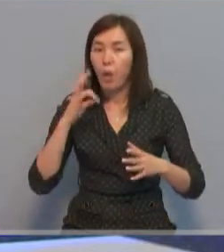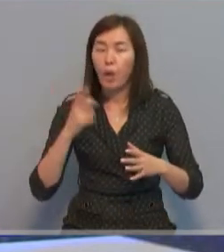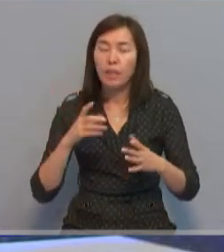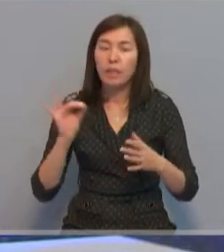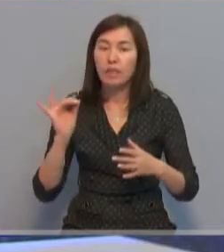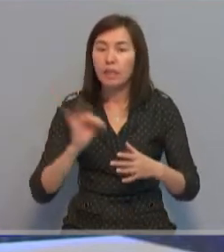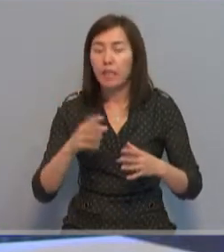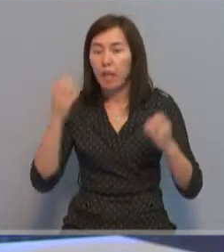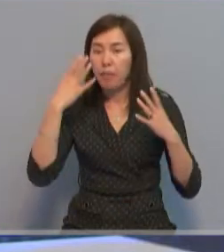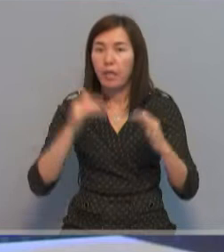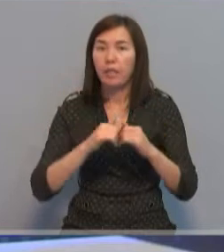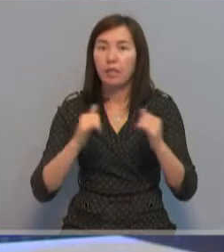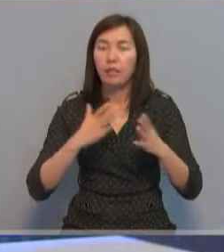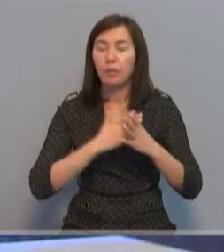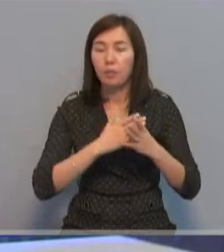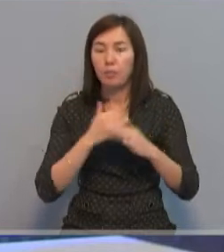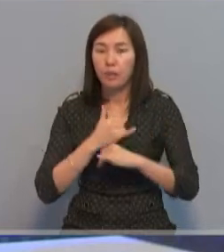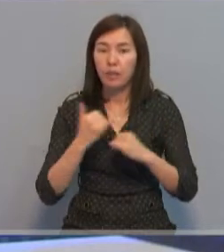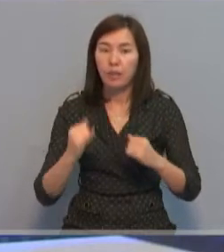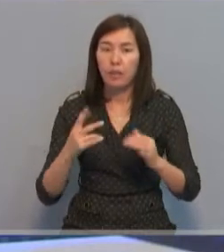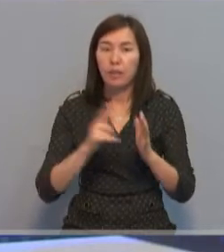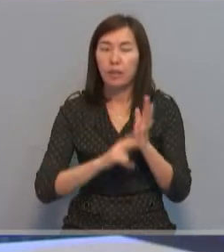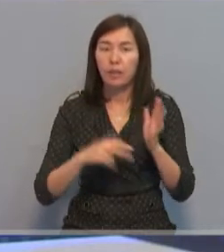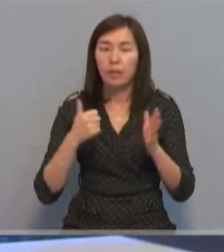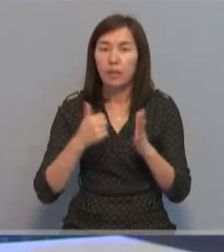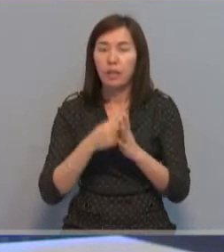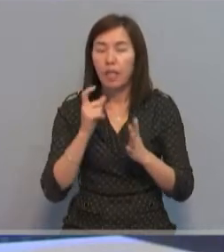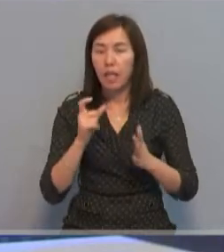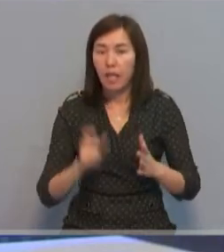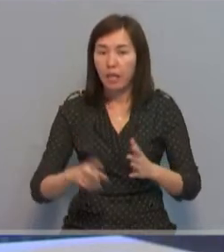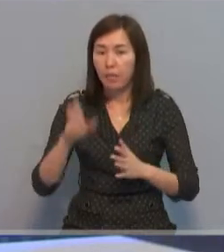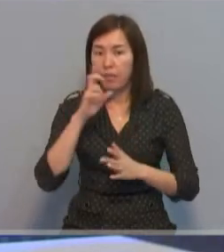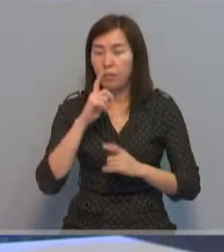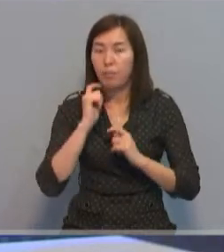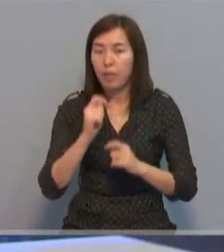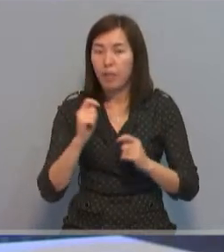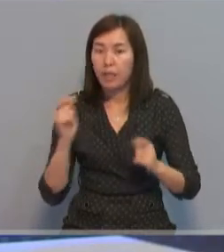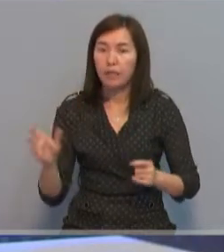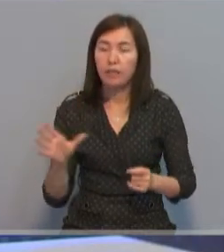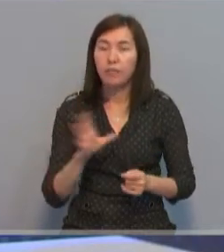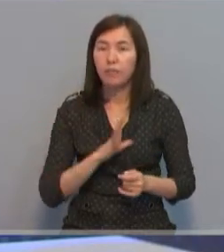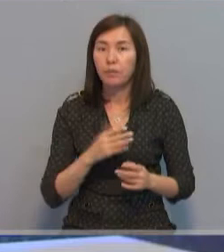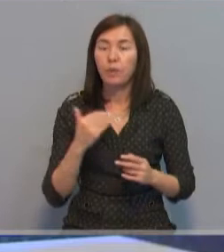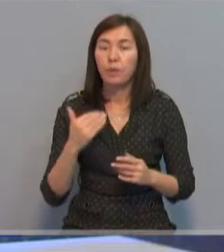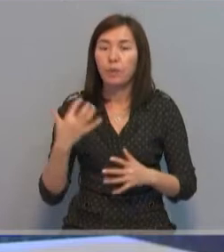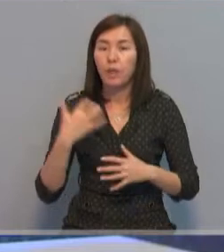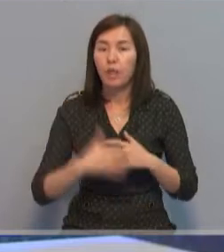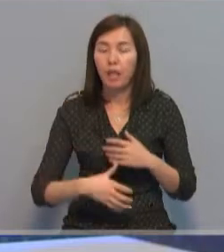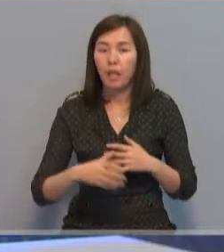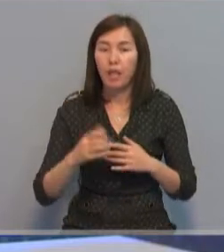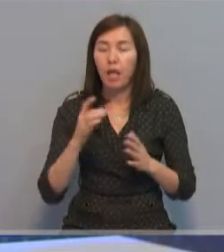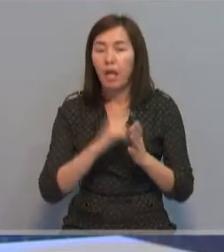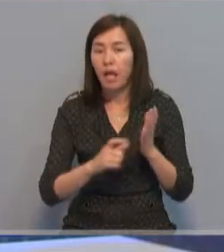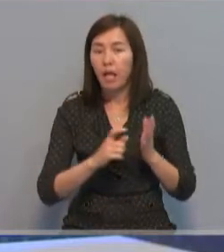әлеуметтік және мәдени дамуына қосқан үлесі үшін 80-ге жуық азамат мемлекеттік наградаларға ие болды. Олардың арасында